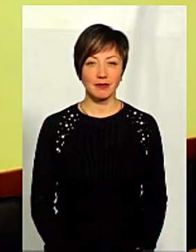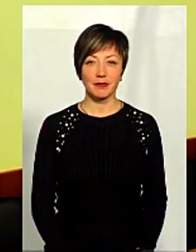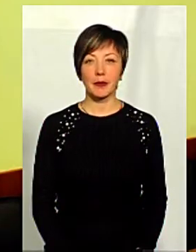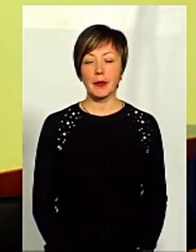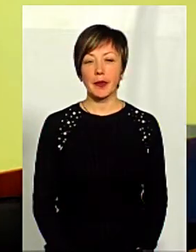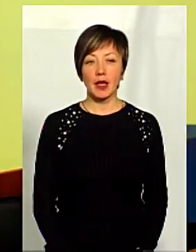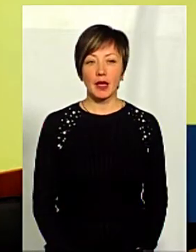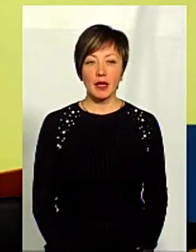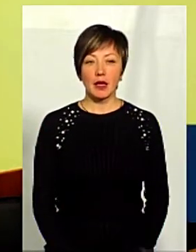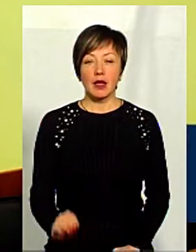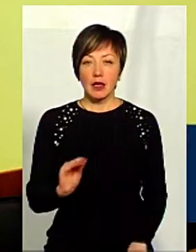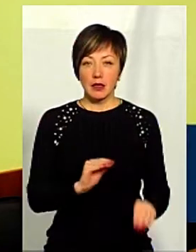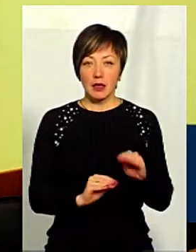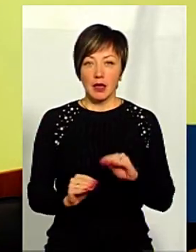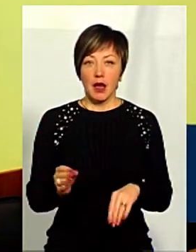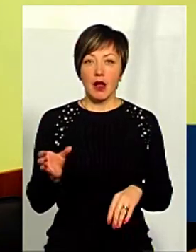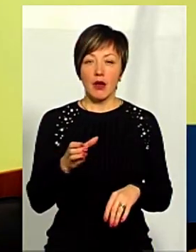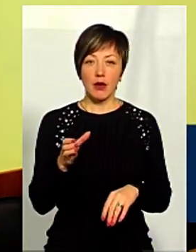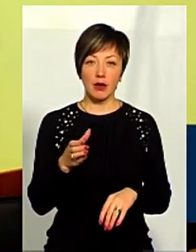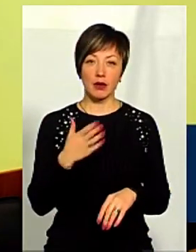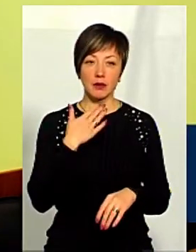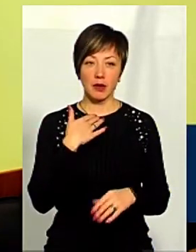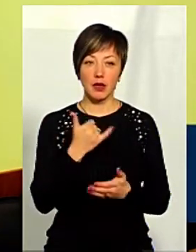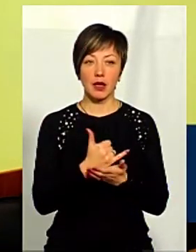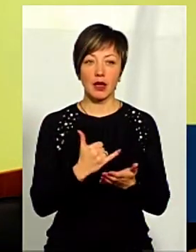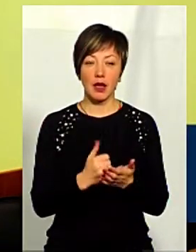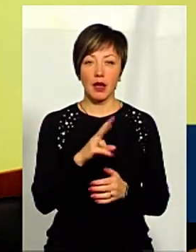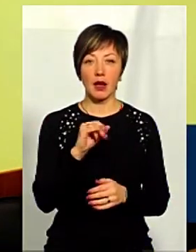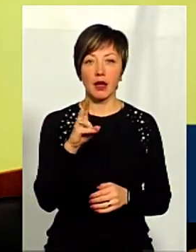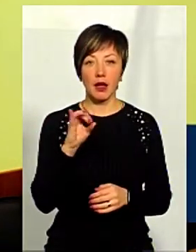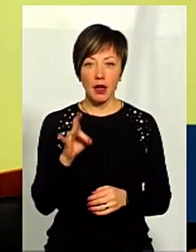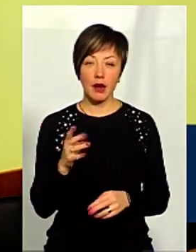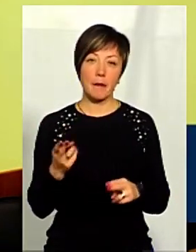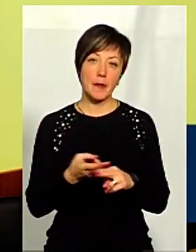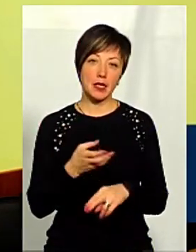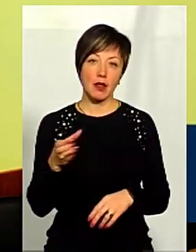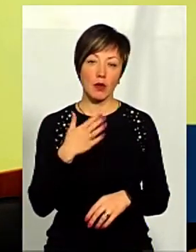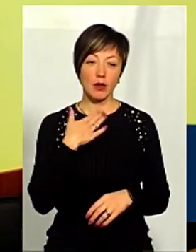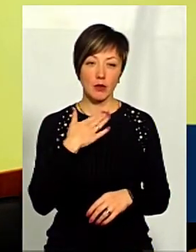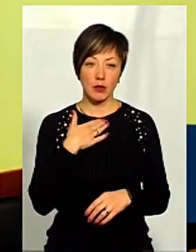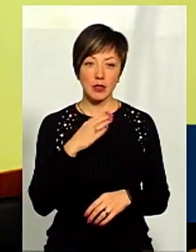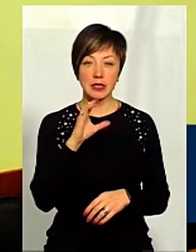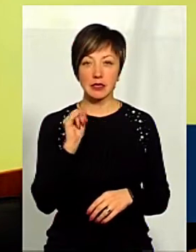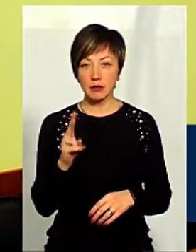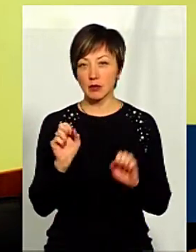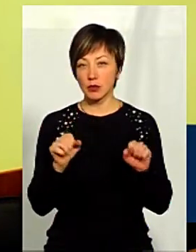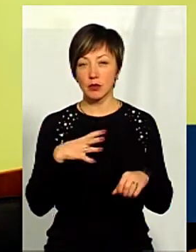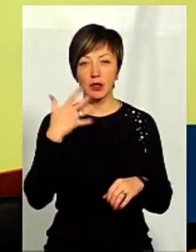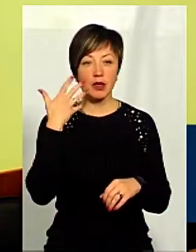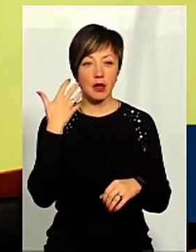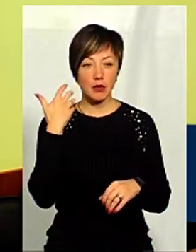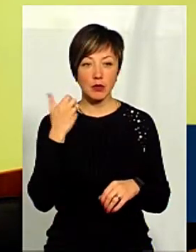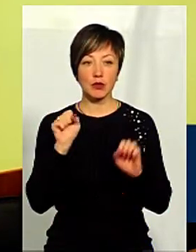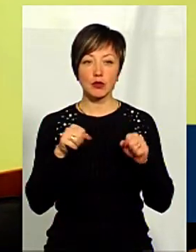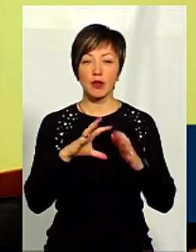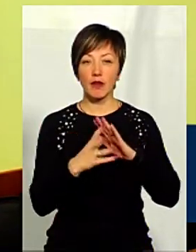Він складається з алкогольних напоїв. Це вина може складатися з лікеру, а також з безалкогольних напоїв соки. Соки можуть бути яблучні, можуть